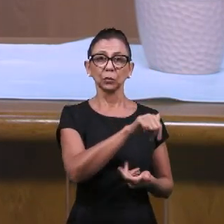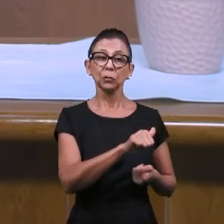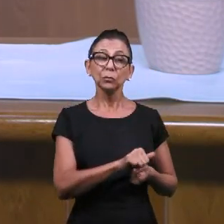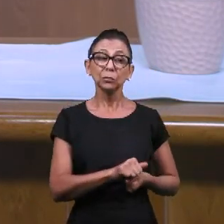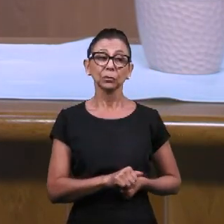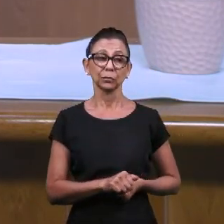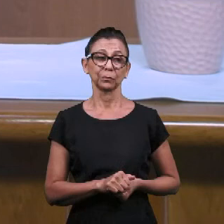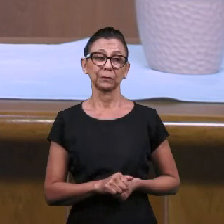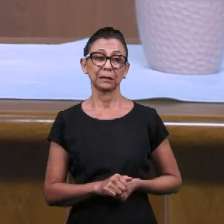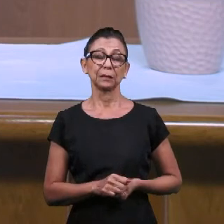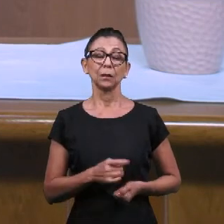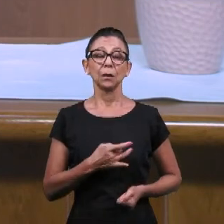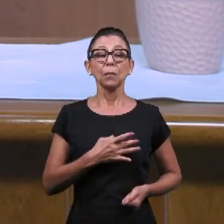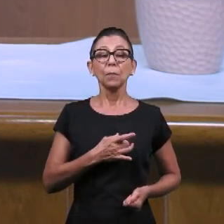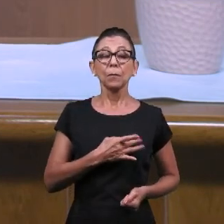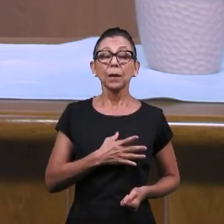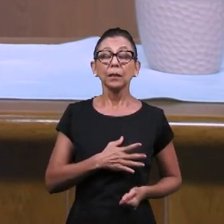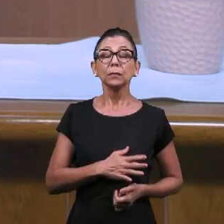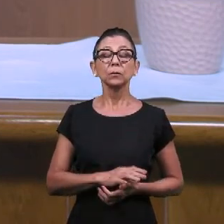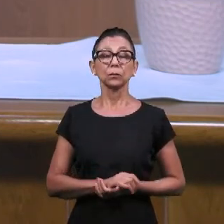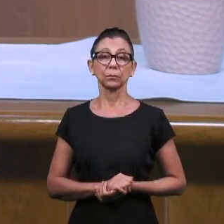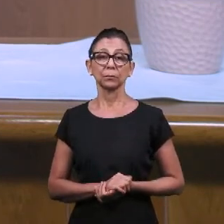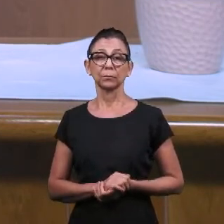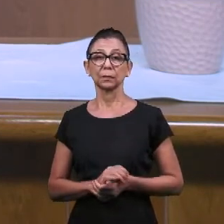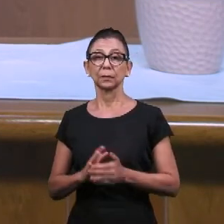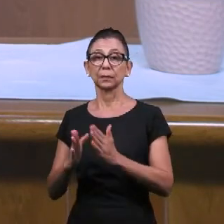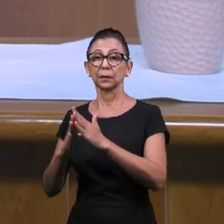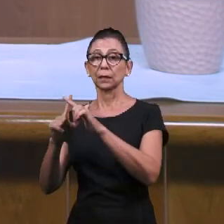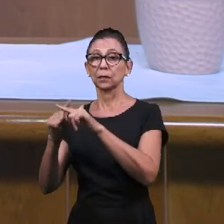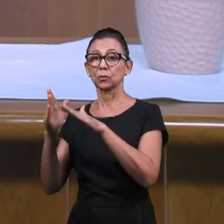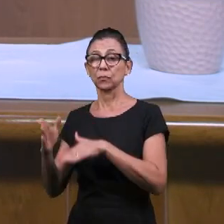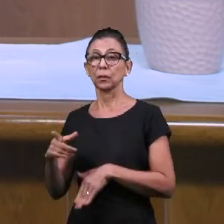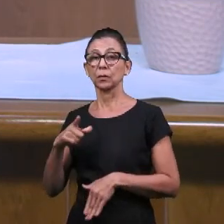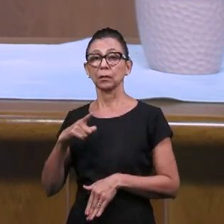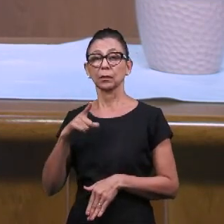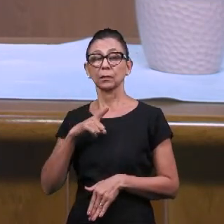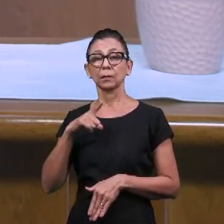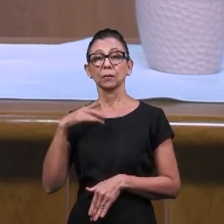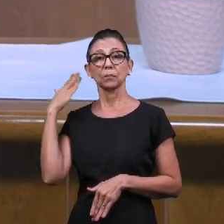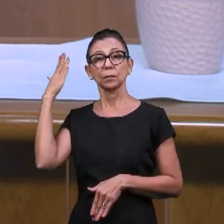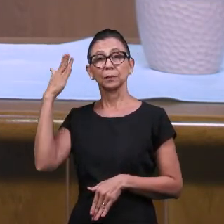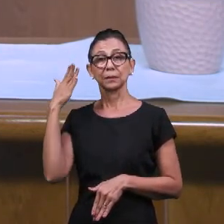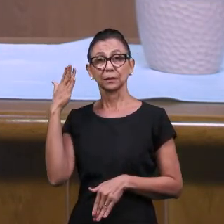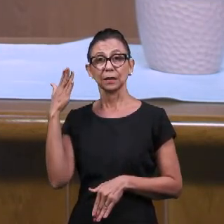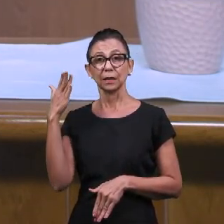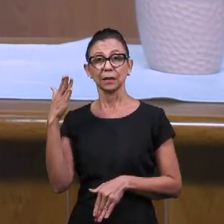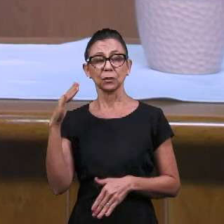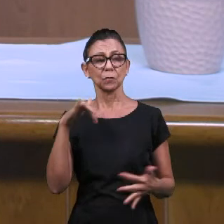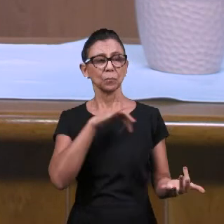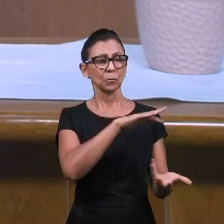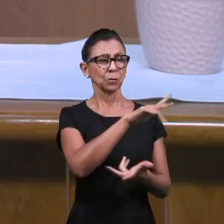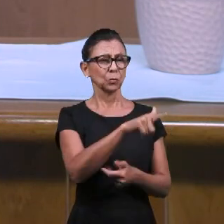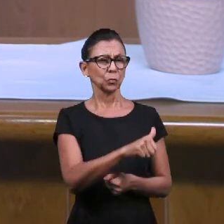Как послание для людей, которые живут своими страхами, боязнями,